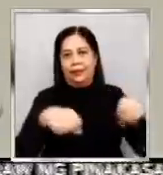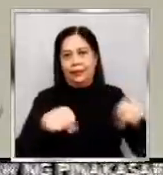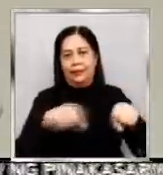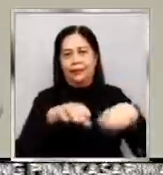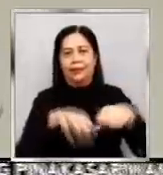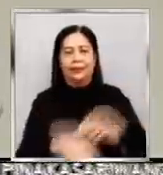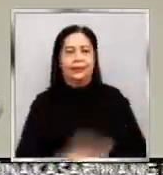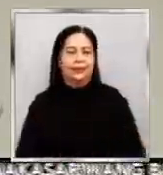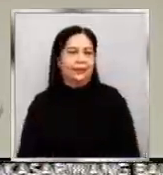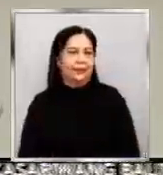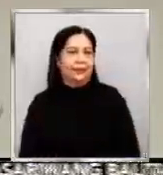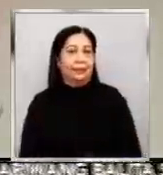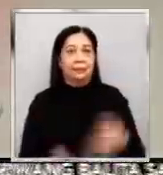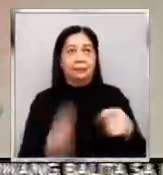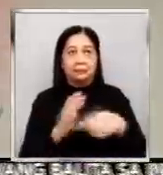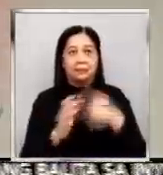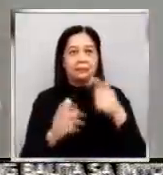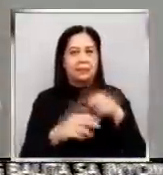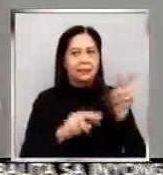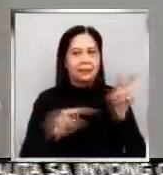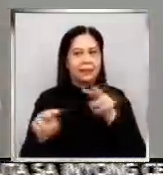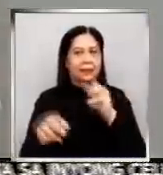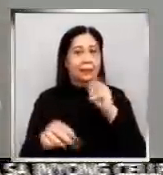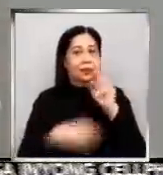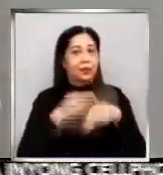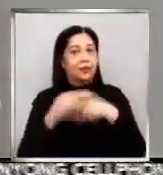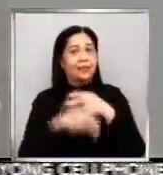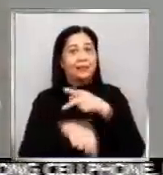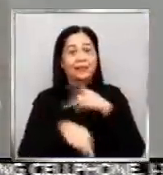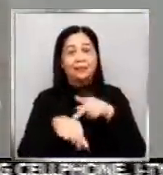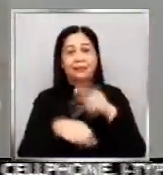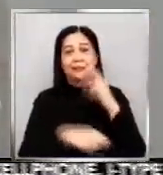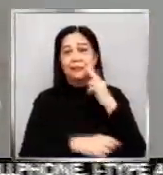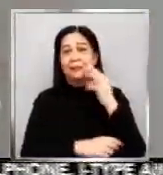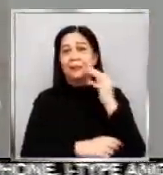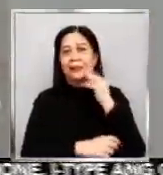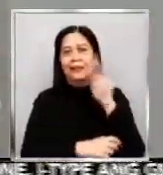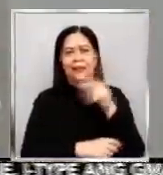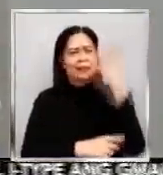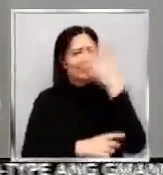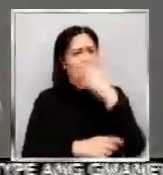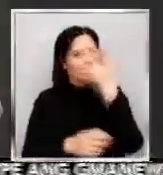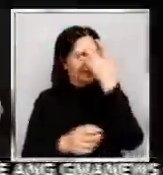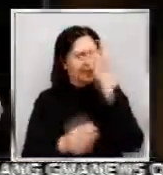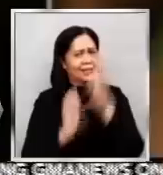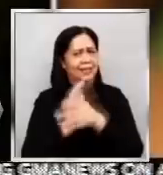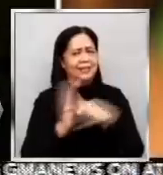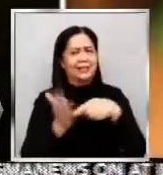Minsan na rin napansin ni Miss Universe Philippines Rabia Mateo ang kanyang galing sa pagrampa.